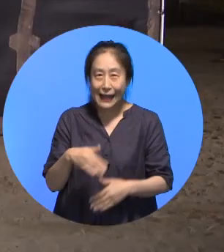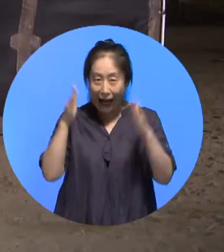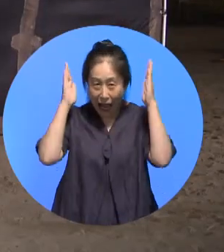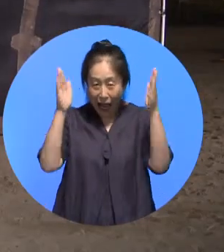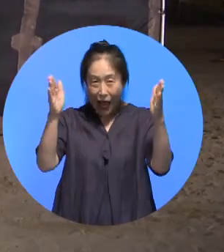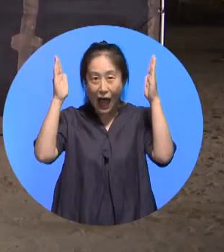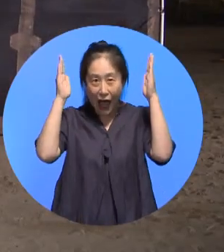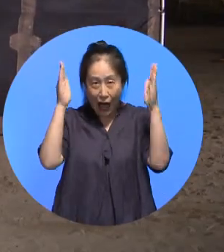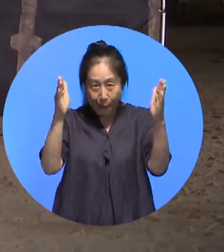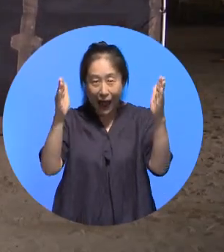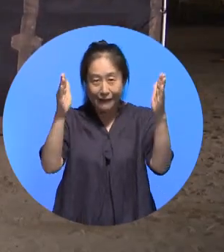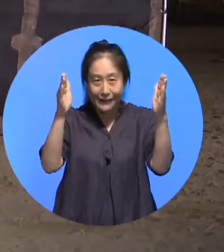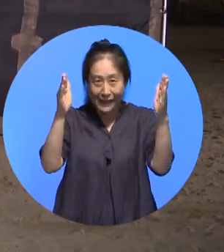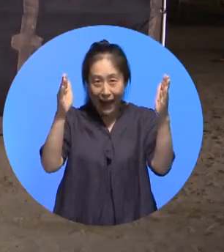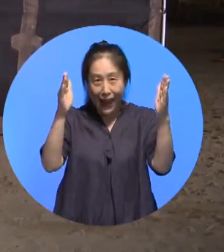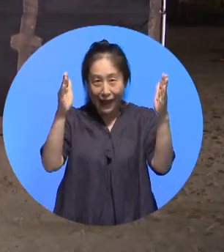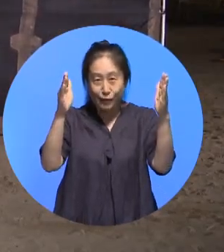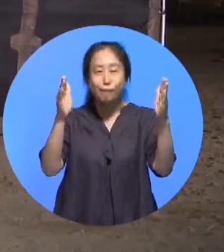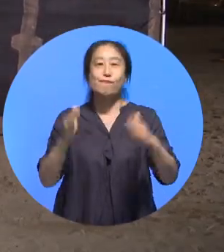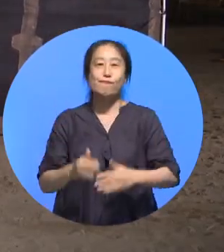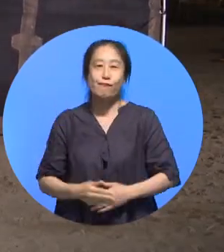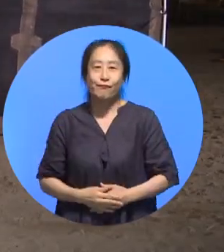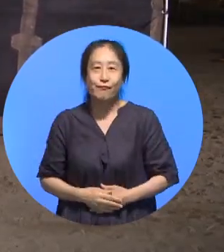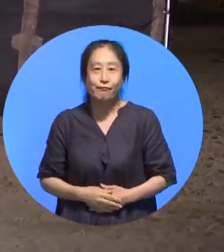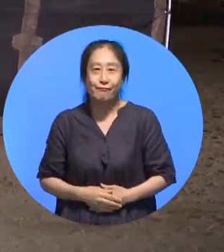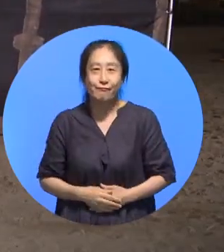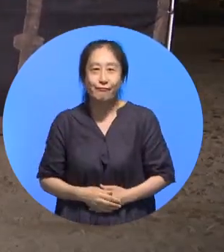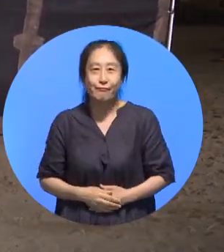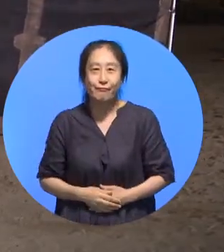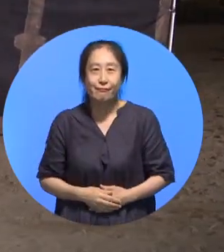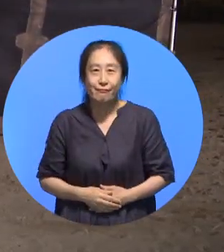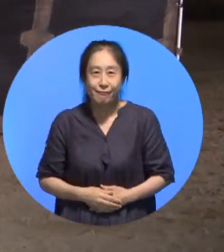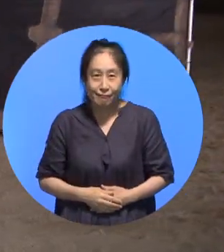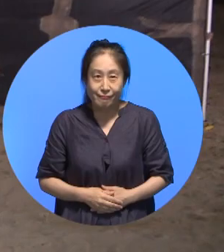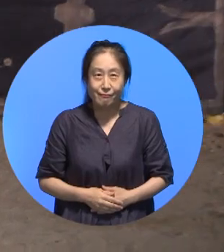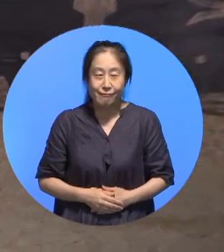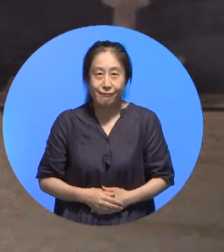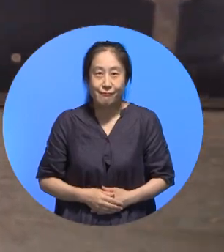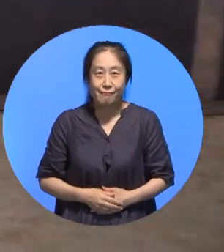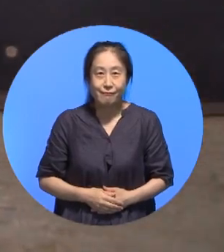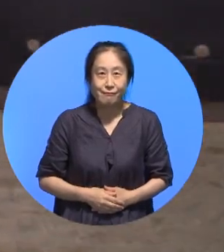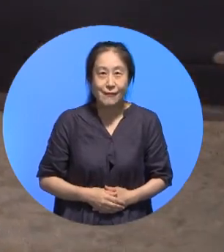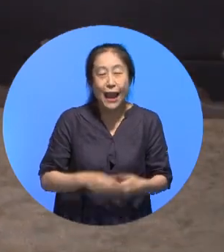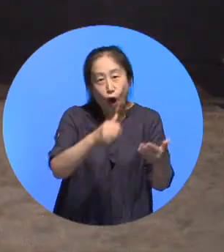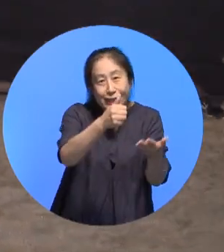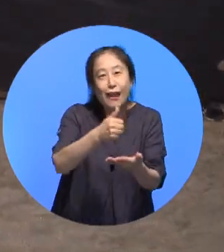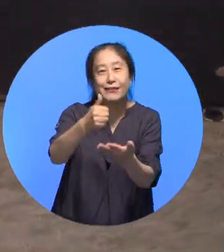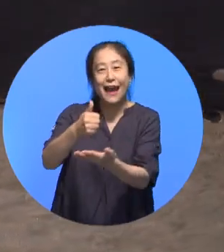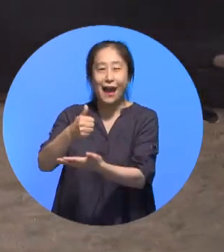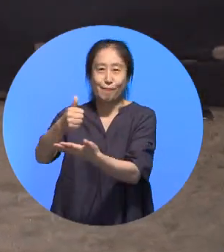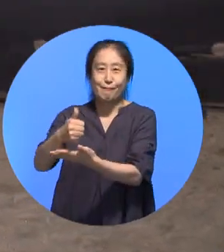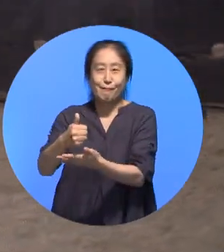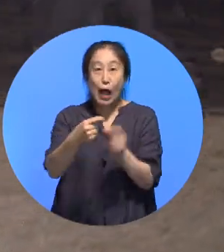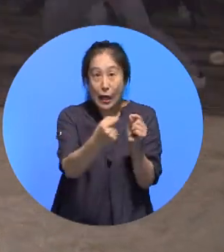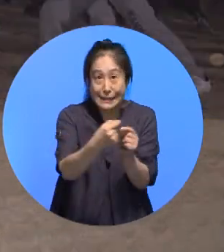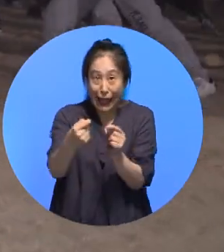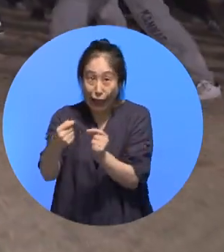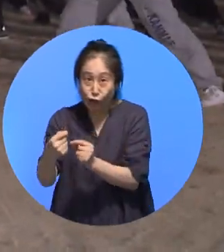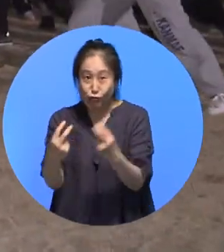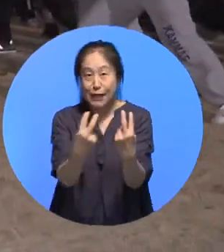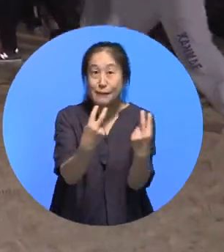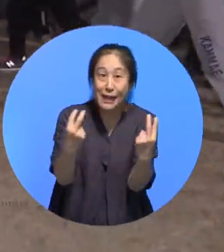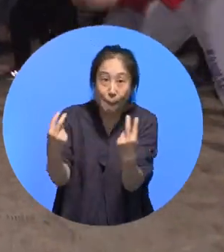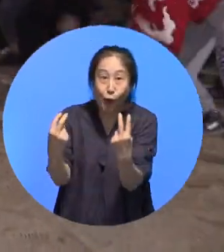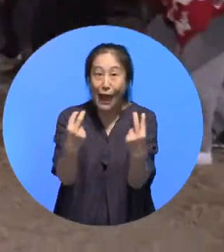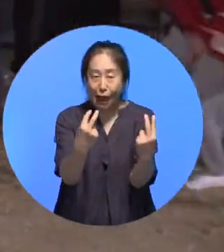のはそのとてもやっぱ気持ちが強くなってチーム全体としてやっぱ思いも強くなっていくのでお客さんに近い距離で